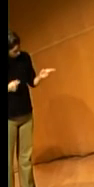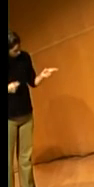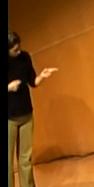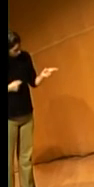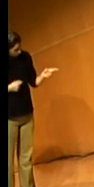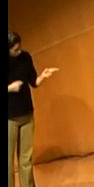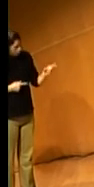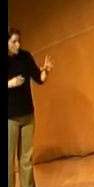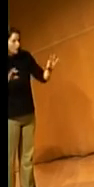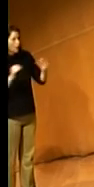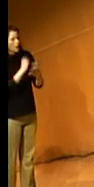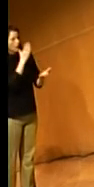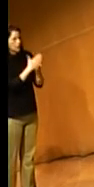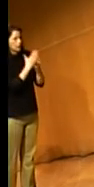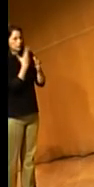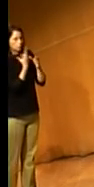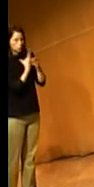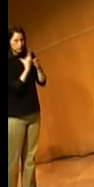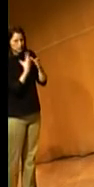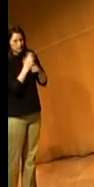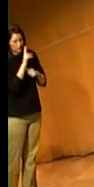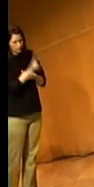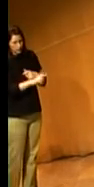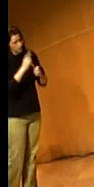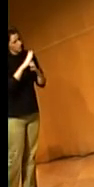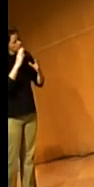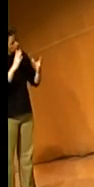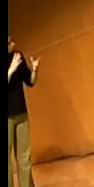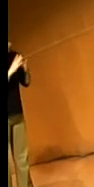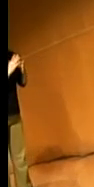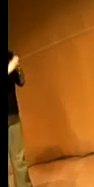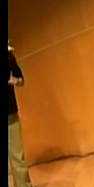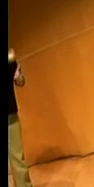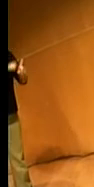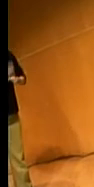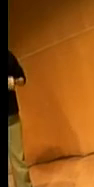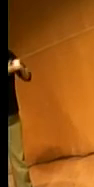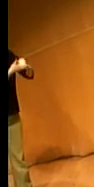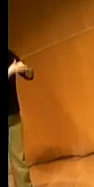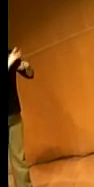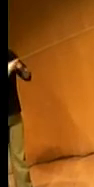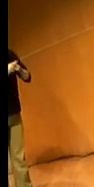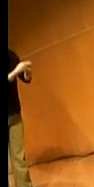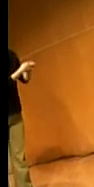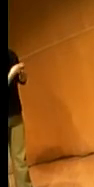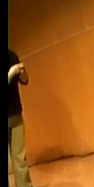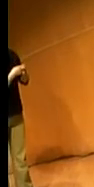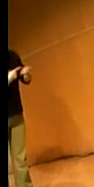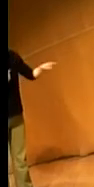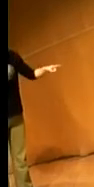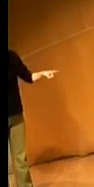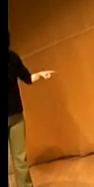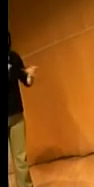au sein de l'ULIS, c'est une assistante mutualisée. Non, au sein de l'ULIS, c'est une donc